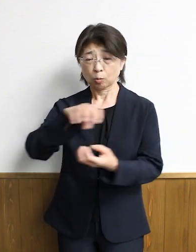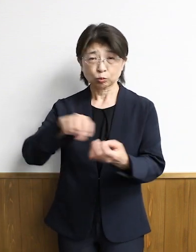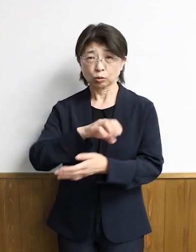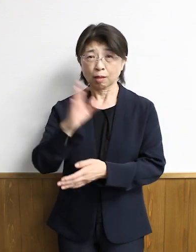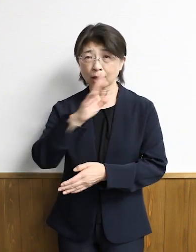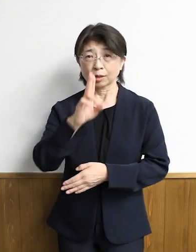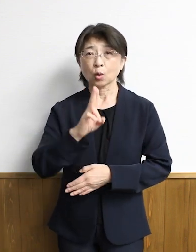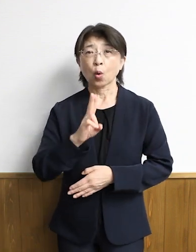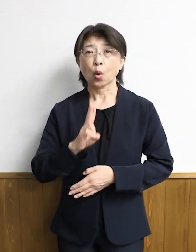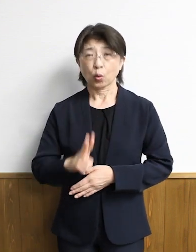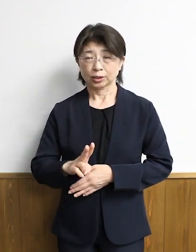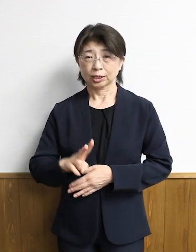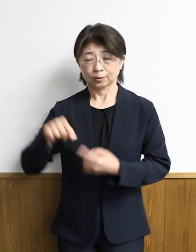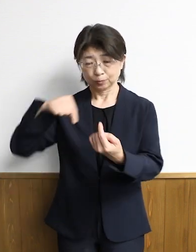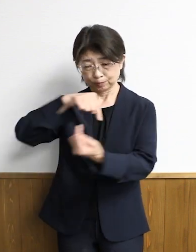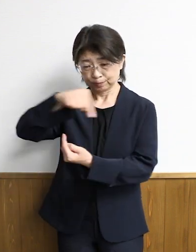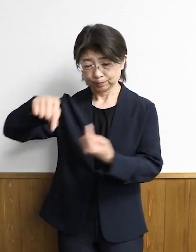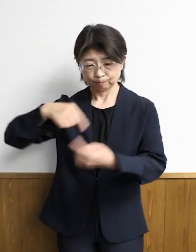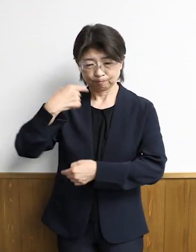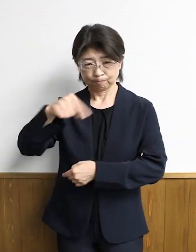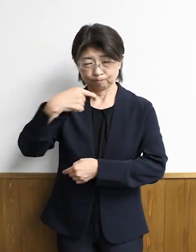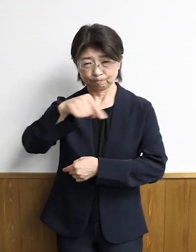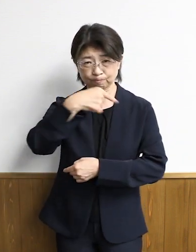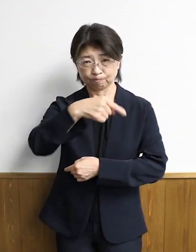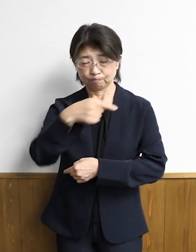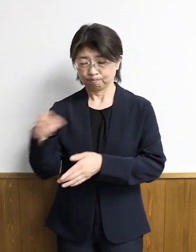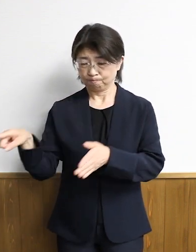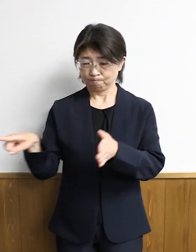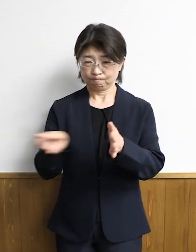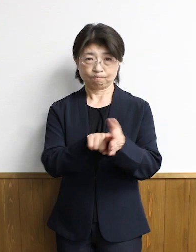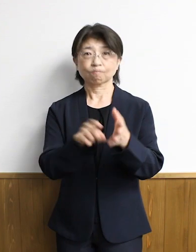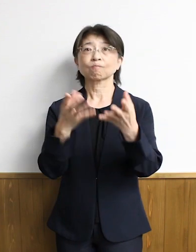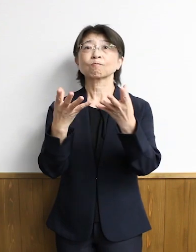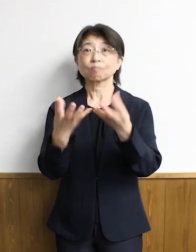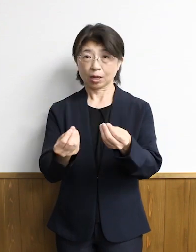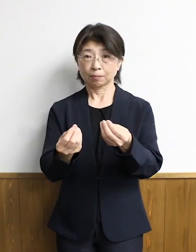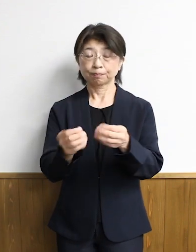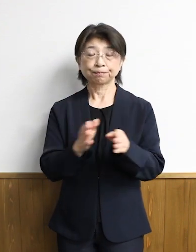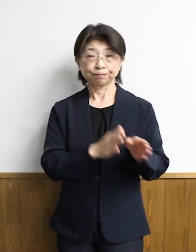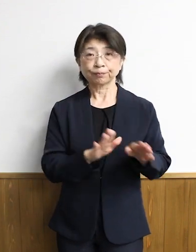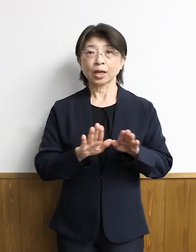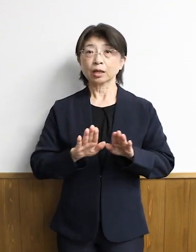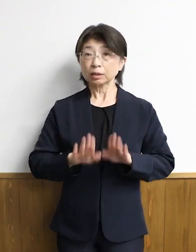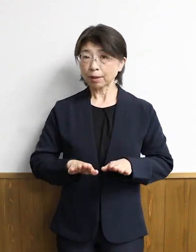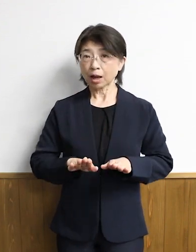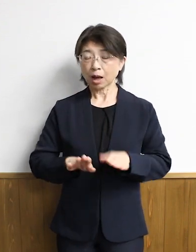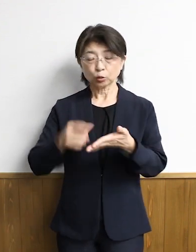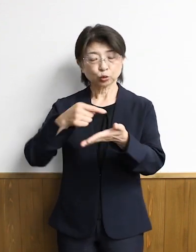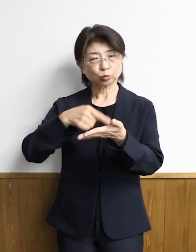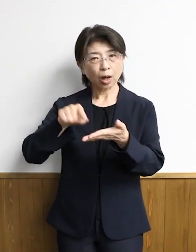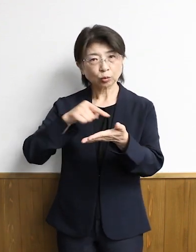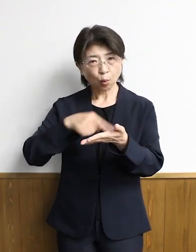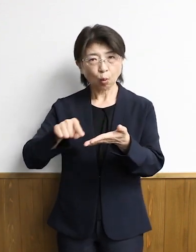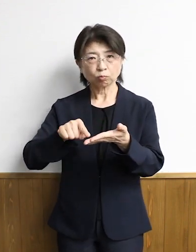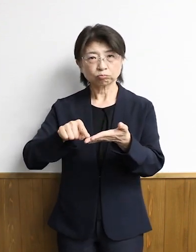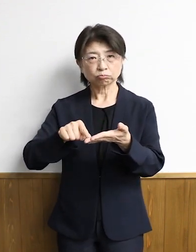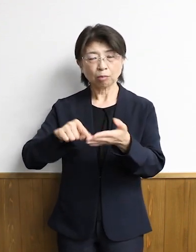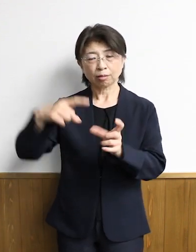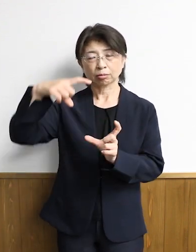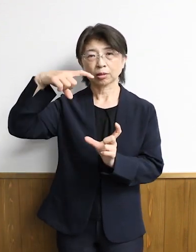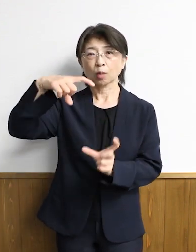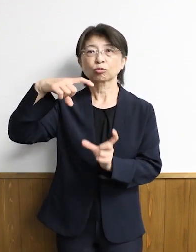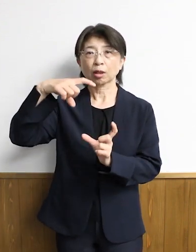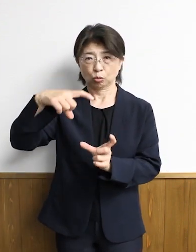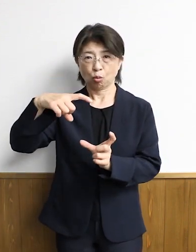よう繰り返しの指導を行ってきました現やタブレットなどに